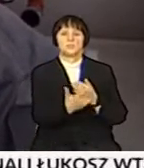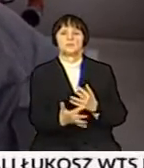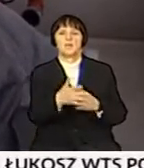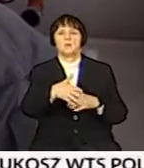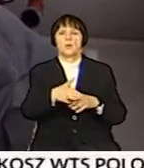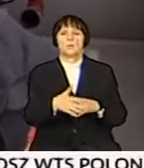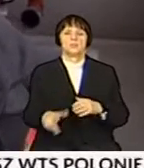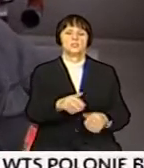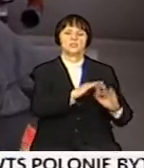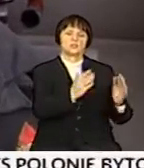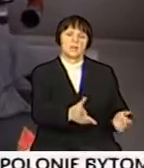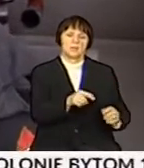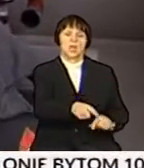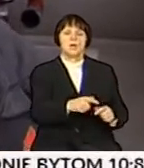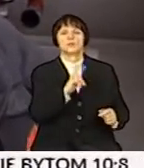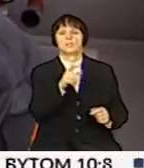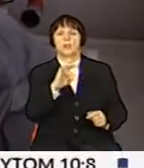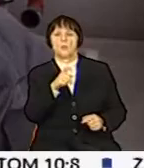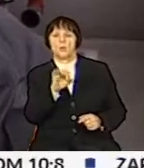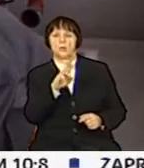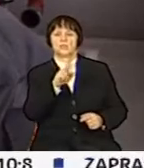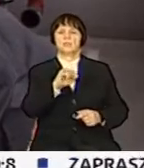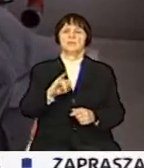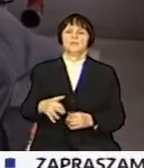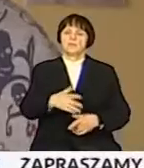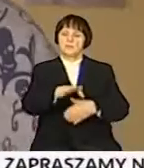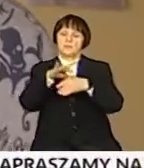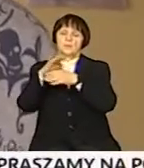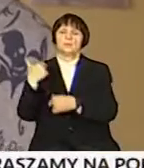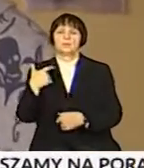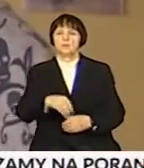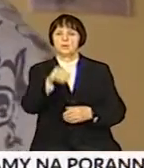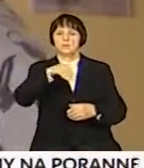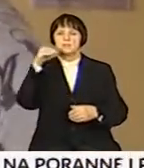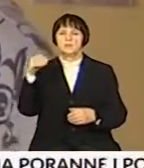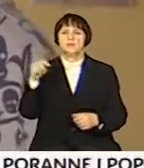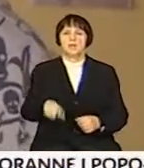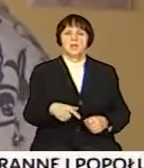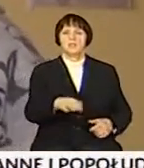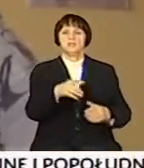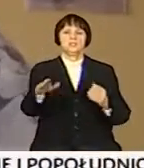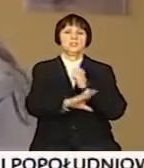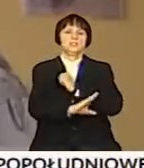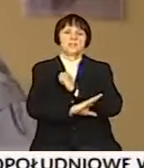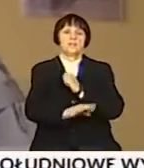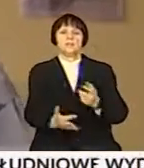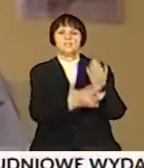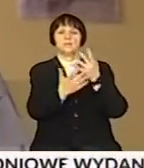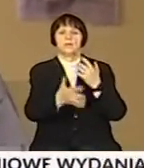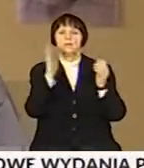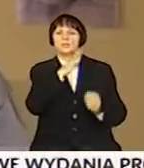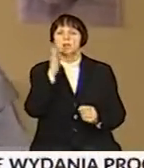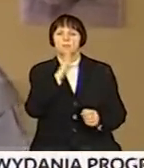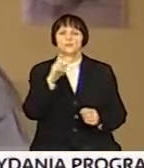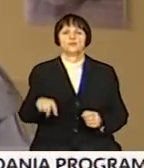pobliżu komórek, w pobliżu drzwi do komórek. Na klatce panowało zadymienie. I klatka się paliła, i drzewa się paliły na podwórku,